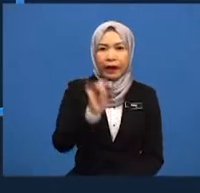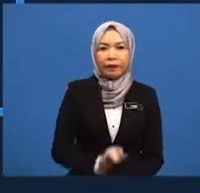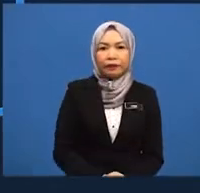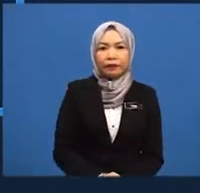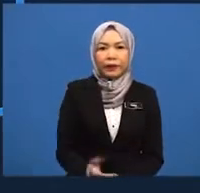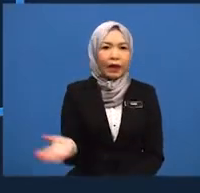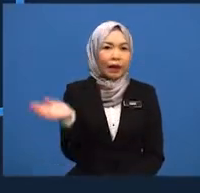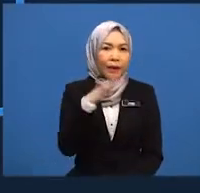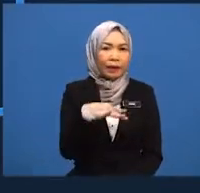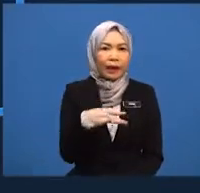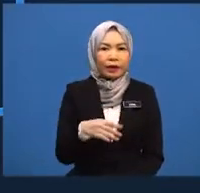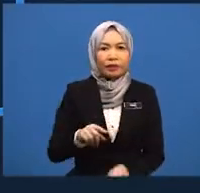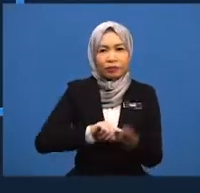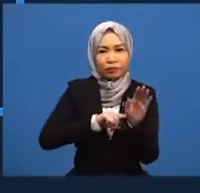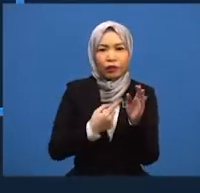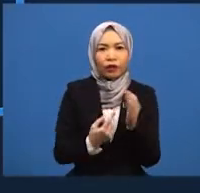semakan.